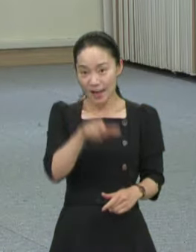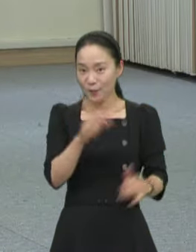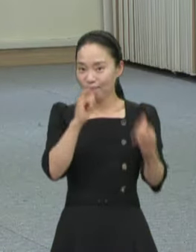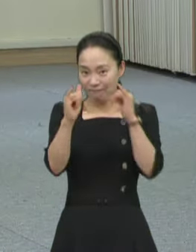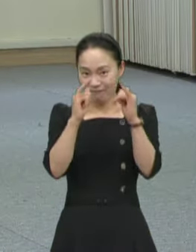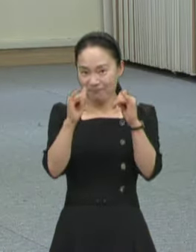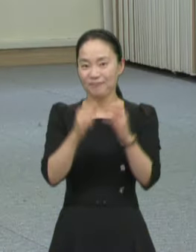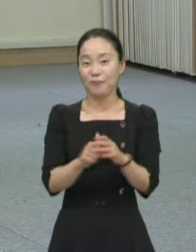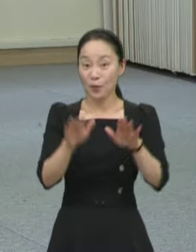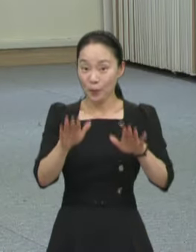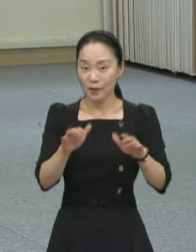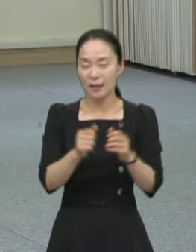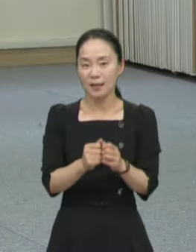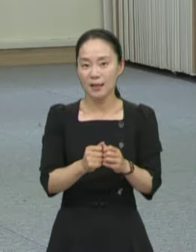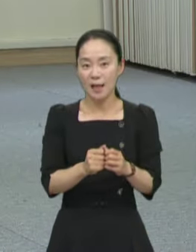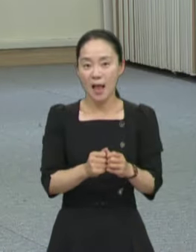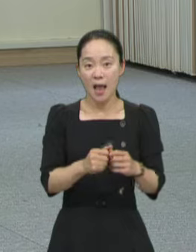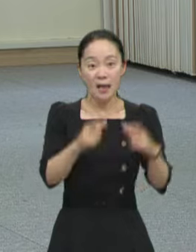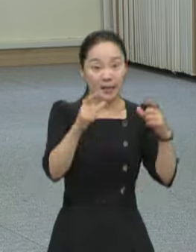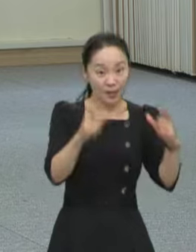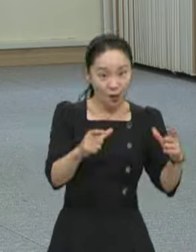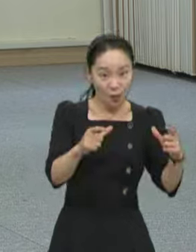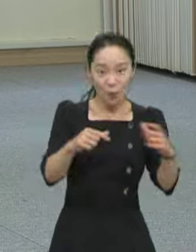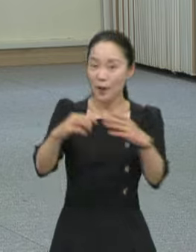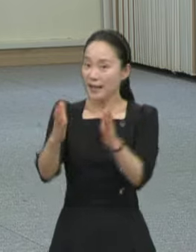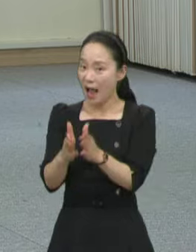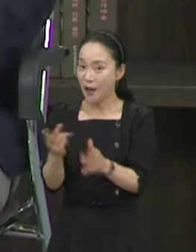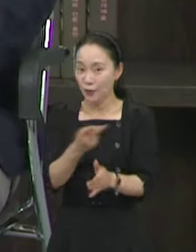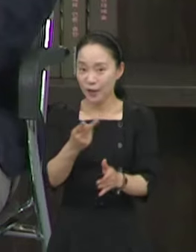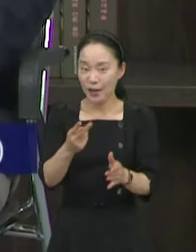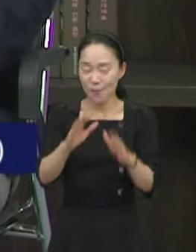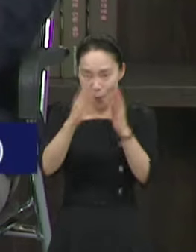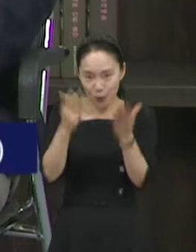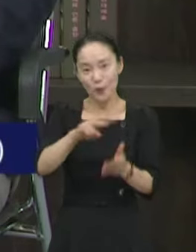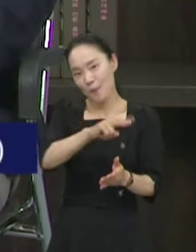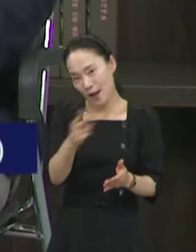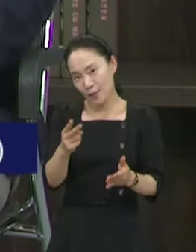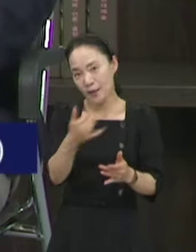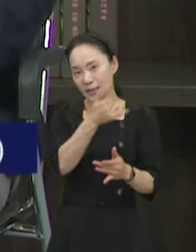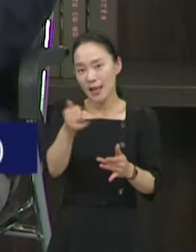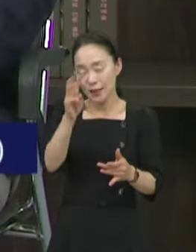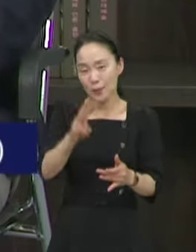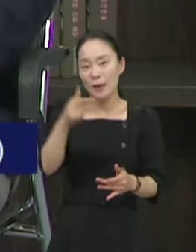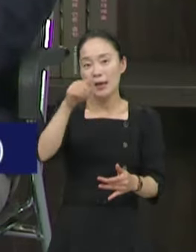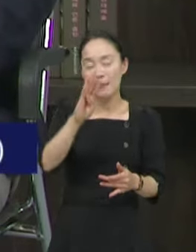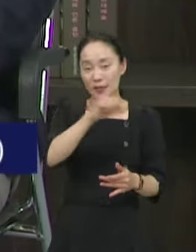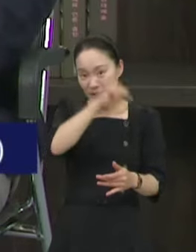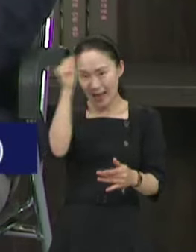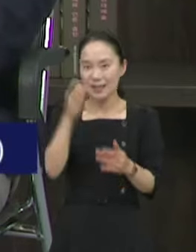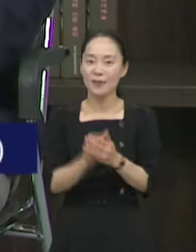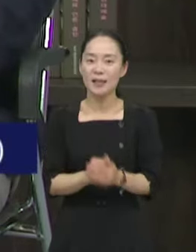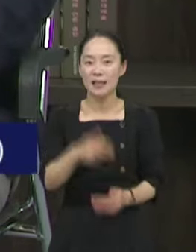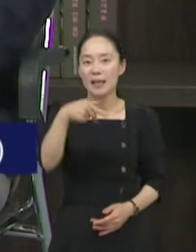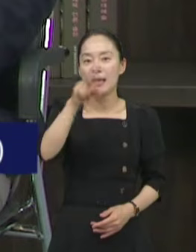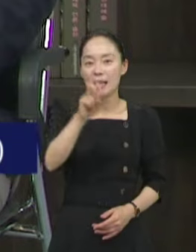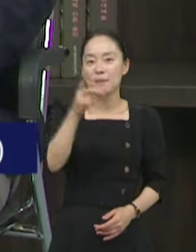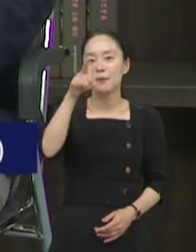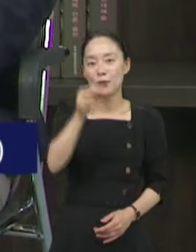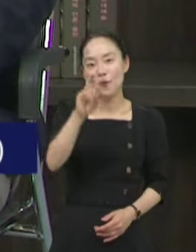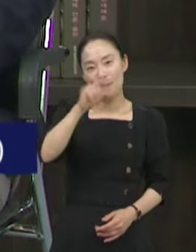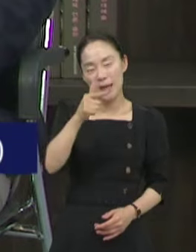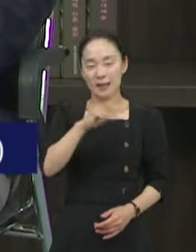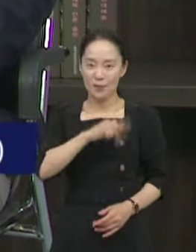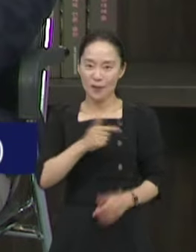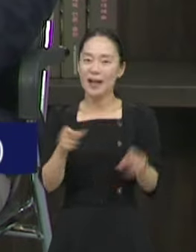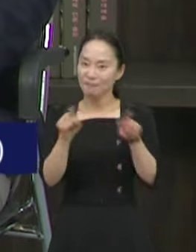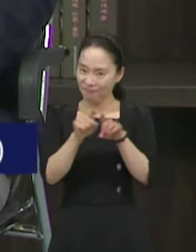단도직입 인터뷰, 오늘은 지역구와 당적을 모두 옮긴 가운데 세종시 갑에서 당선되신 김종민 의원과